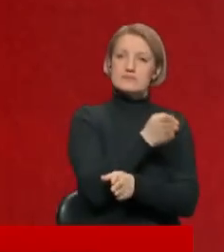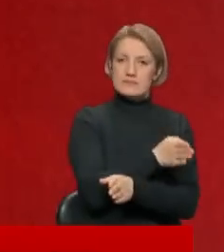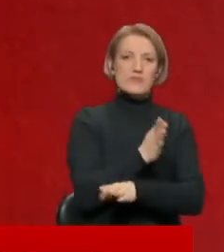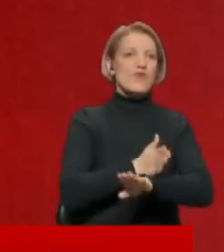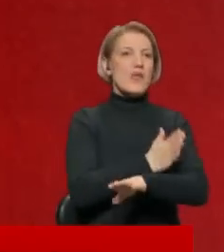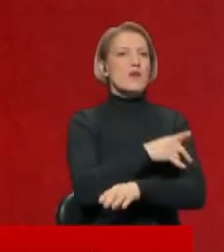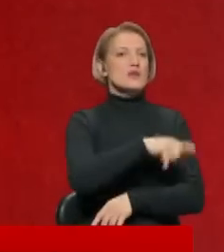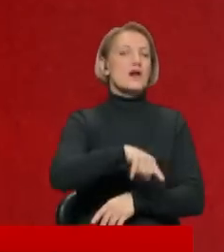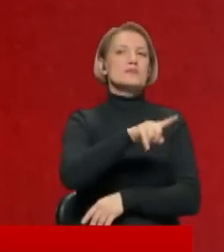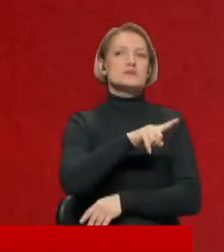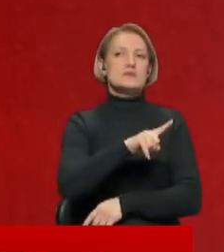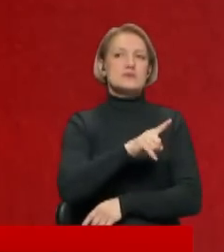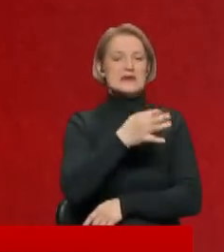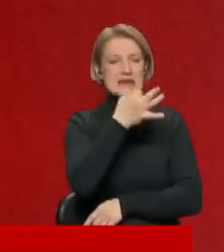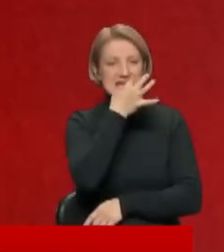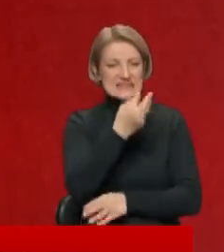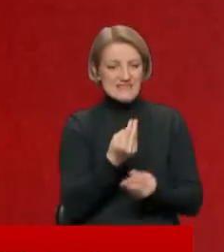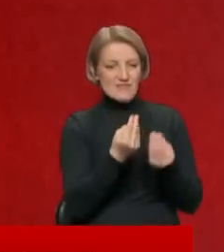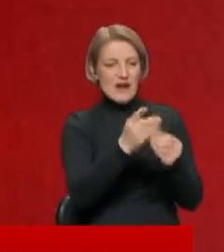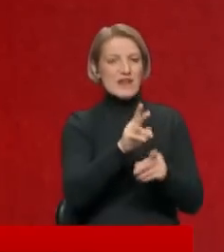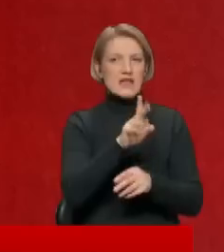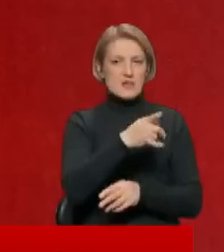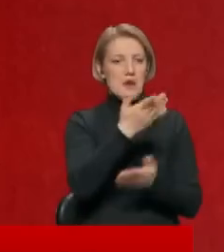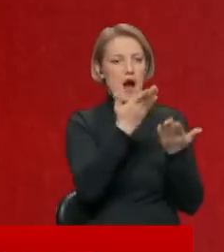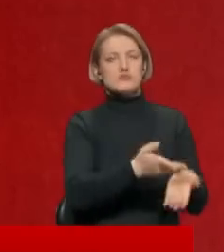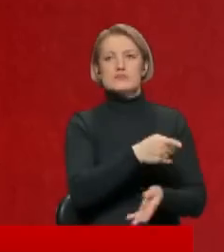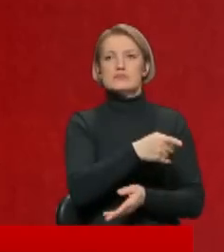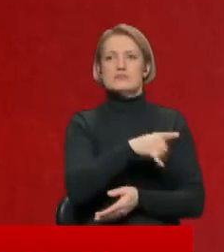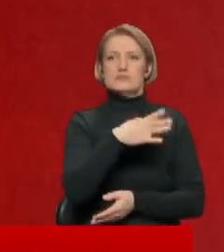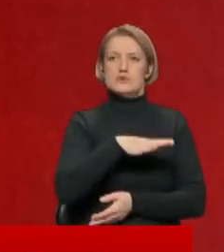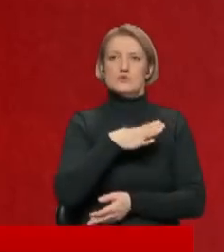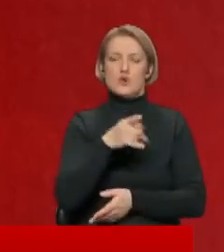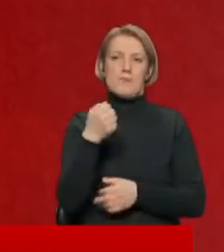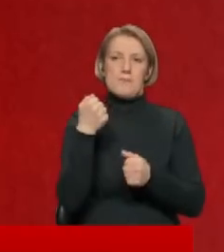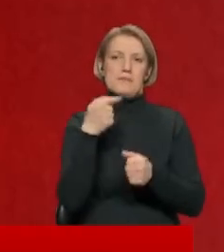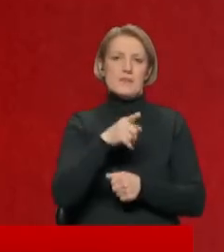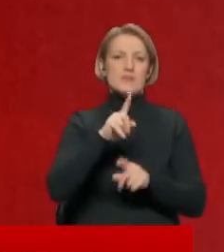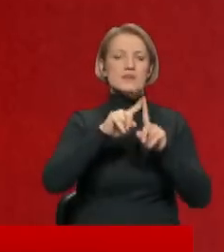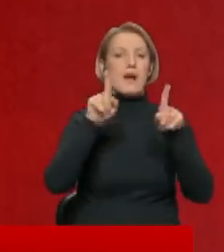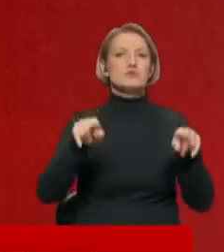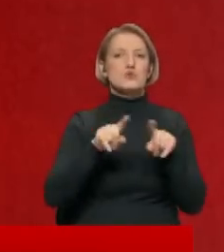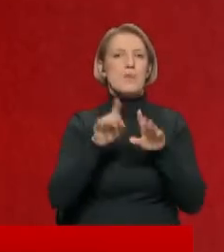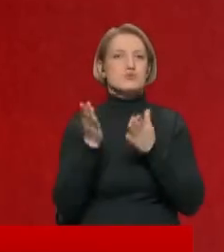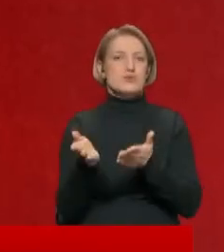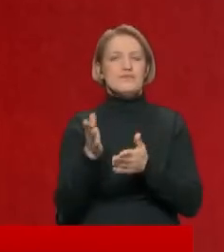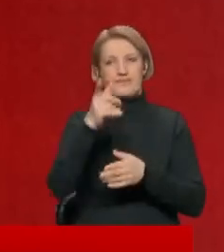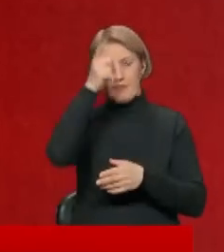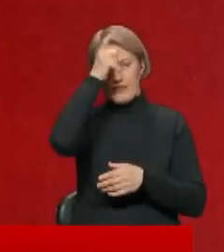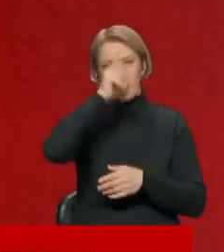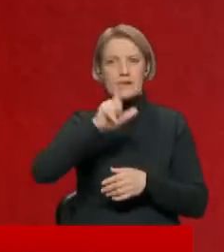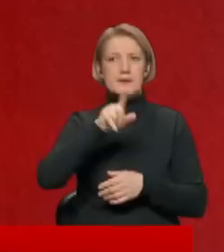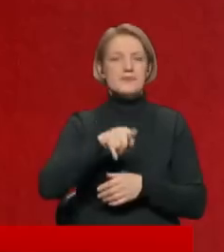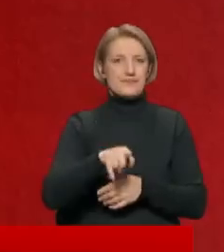kala vatandaşlarımıza müsaade edildiği Katar hakka razı olalım isteniyor tablo bu vatandaşlarımız özellikle Türkiye'nin